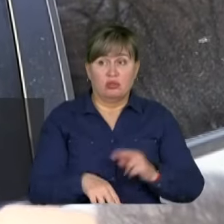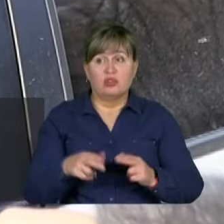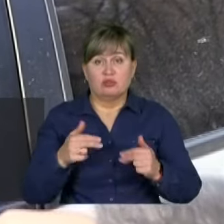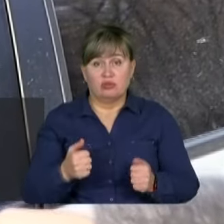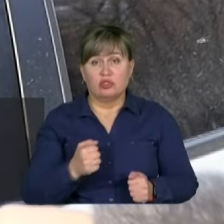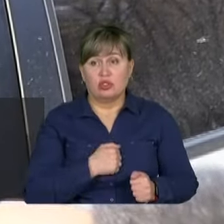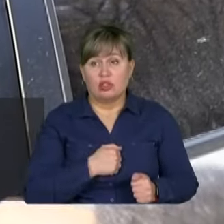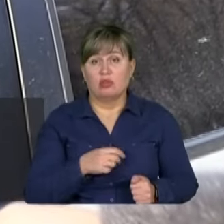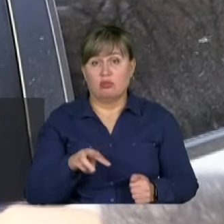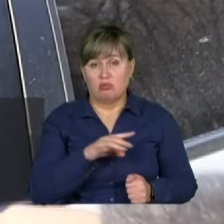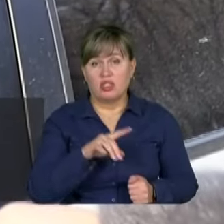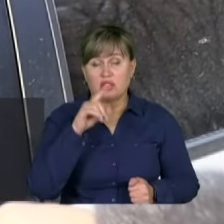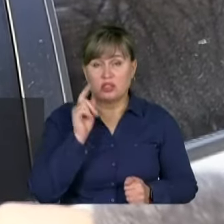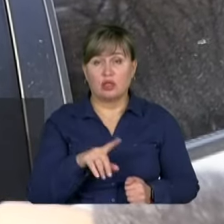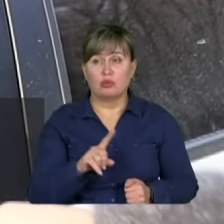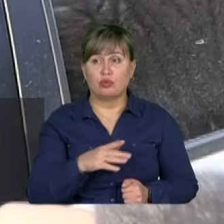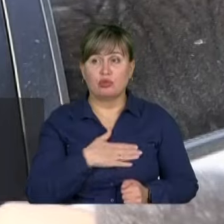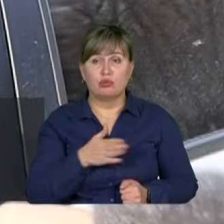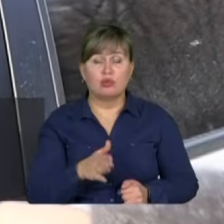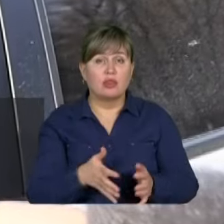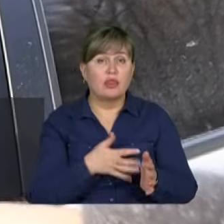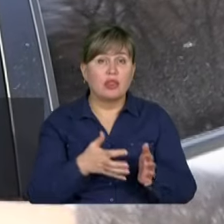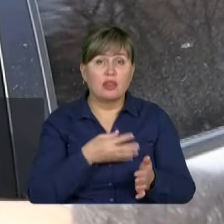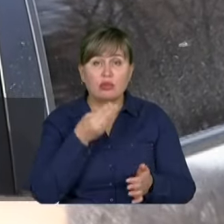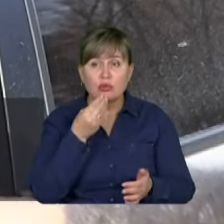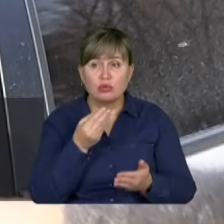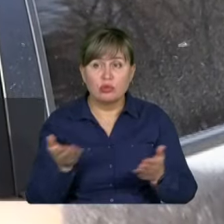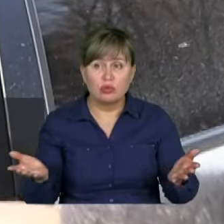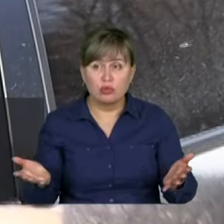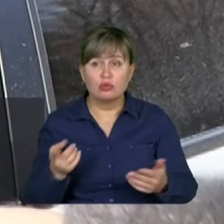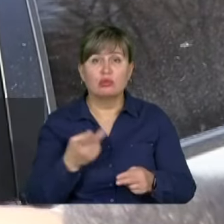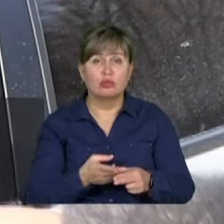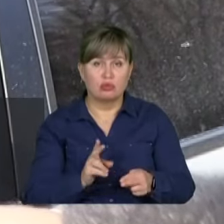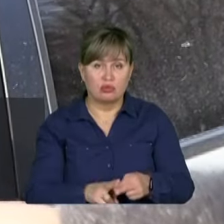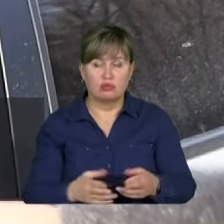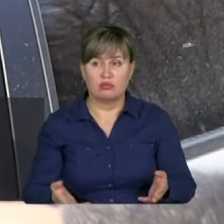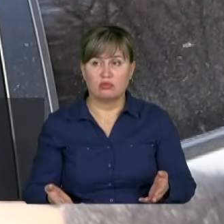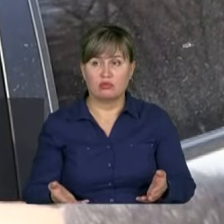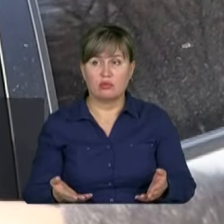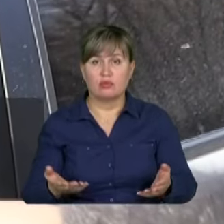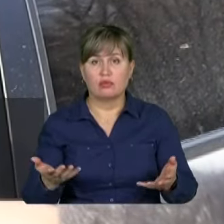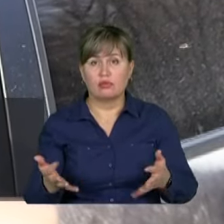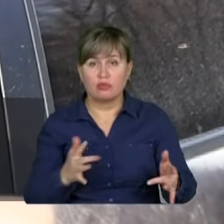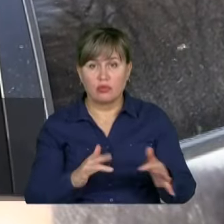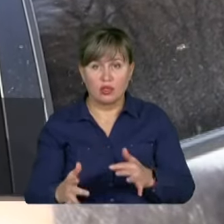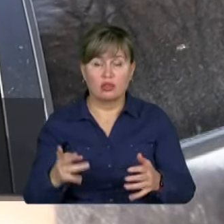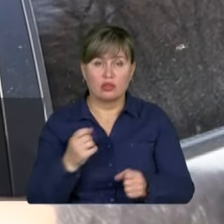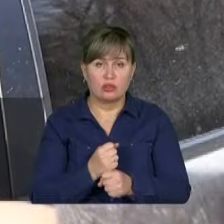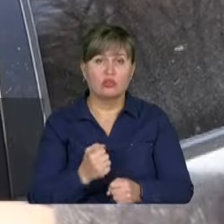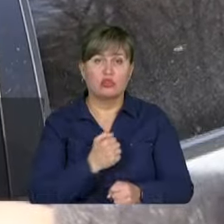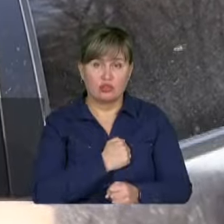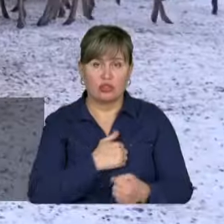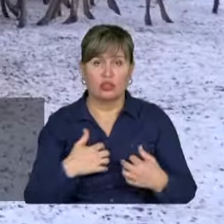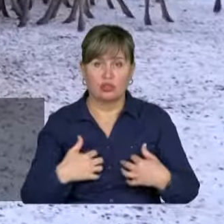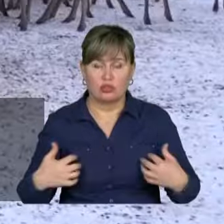Ну, мы же все знаем, что они умирают от нехватки корма. Ну, это что такое? какие-то меры предпринять. Вообще жалко же